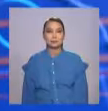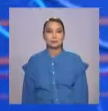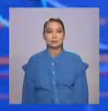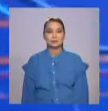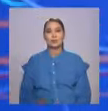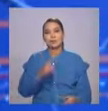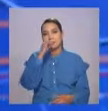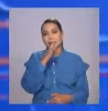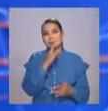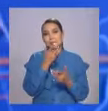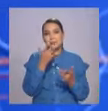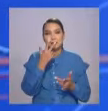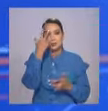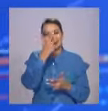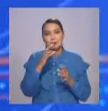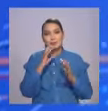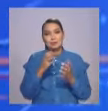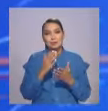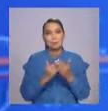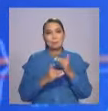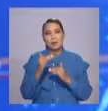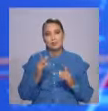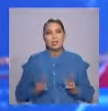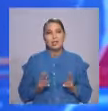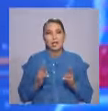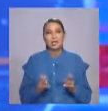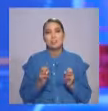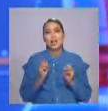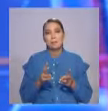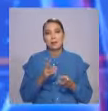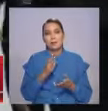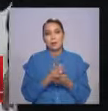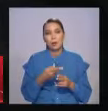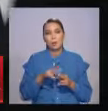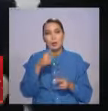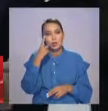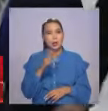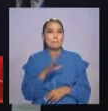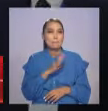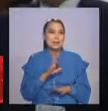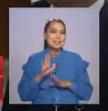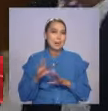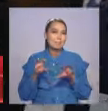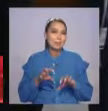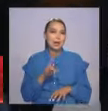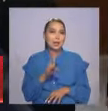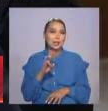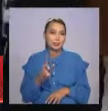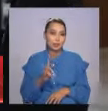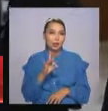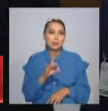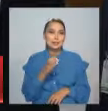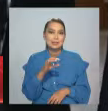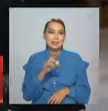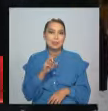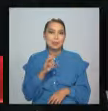В Казахстане последние три года сохраняется повышенная террористическая опасность. Об этом заявил заместитель председателя Комитета национальной